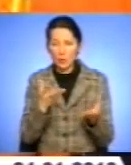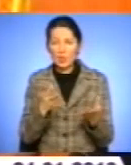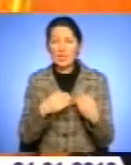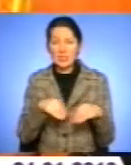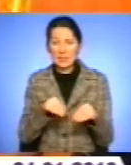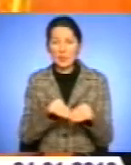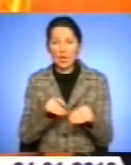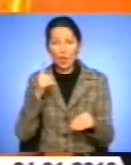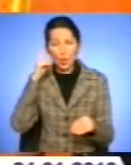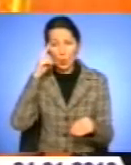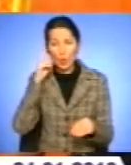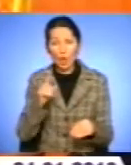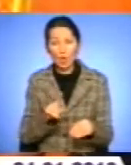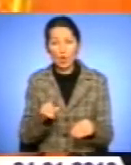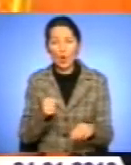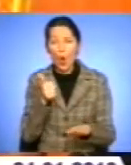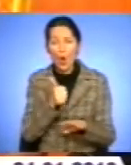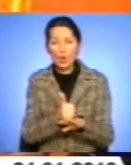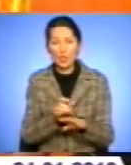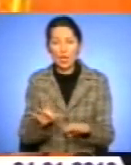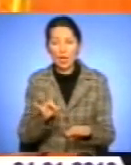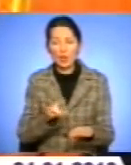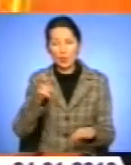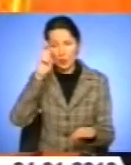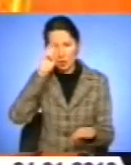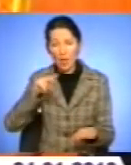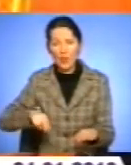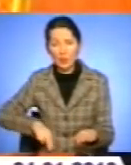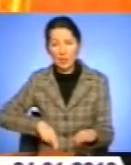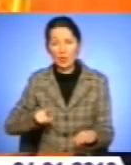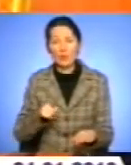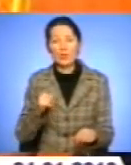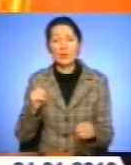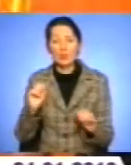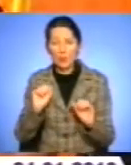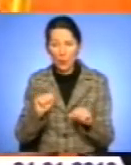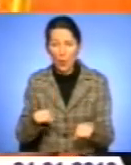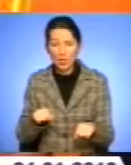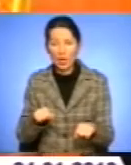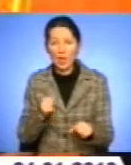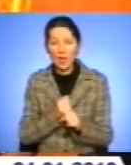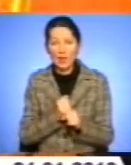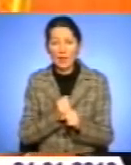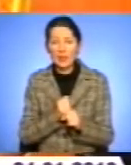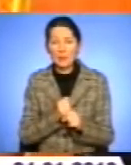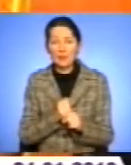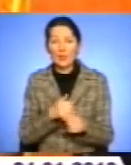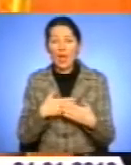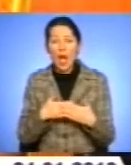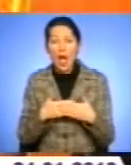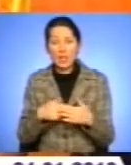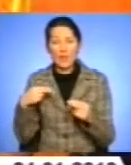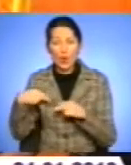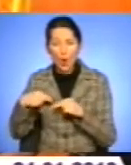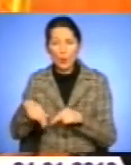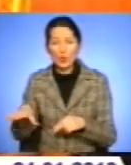настирливий в досягнутті мети, сміливий і рішучий в прийнятті рішень. Він розуміє